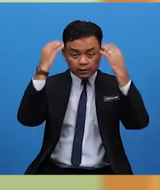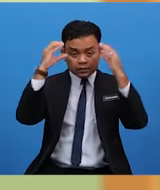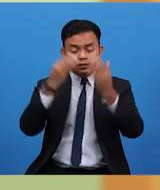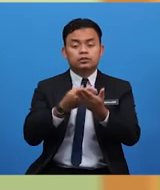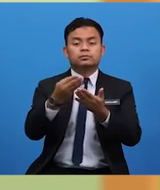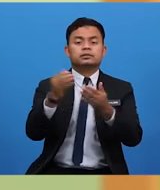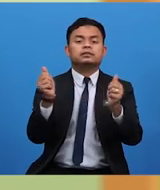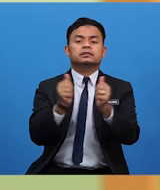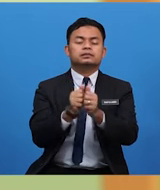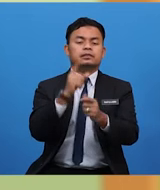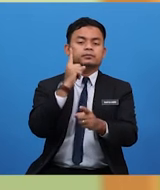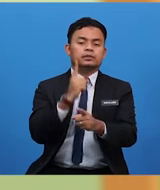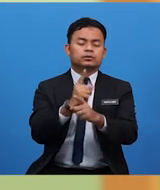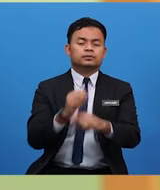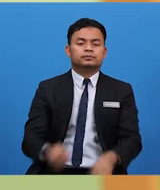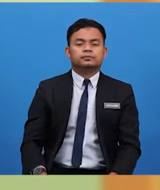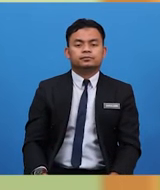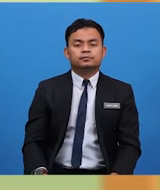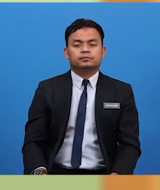berikan dengan betul